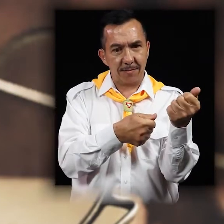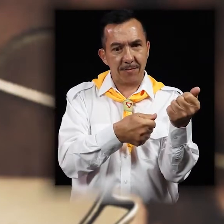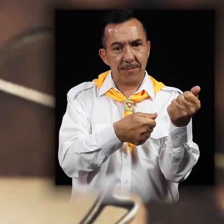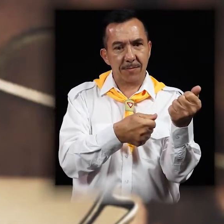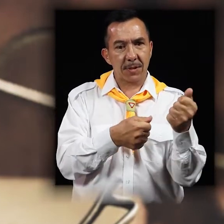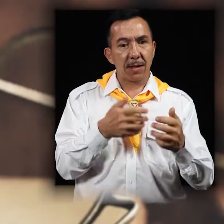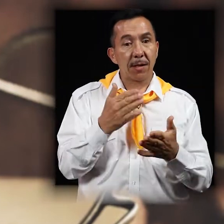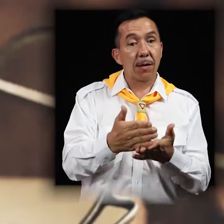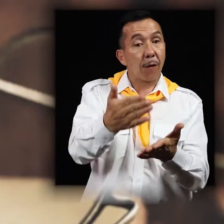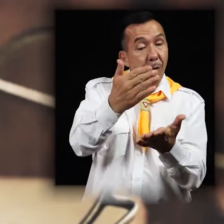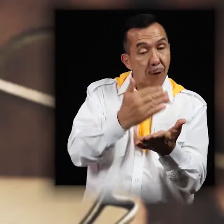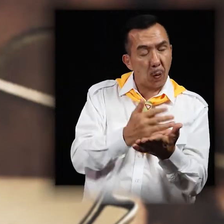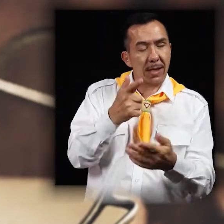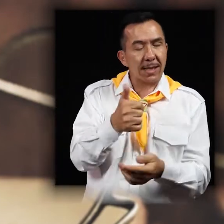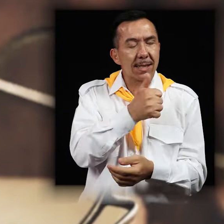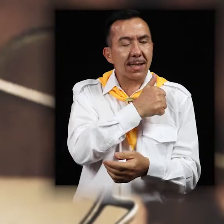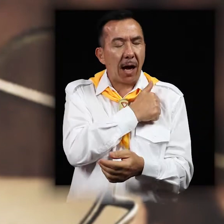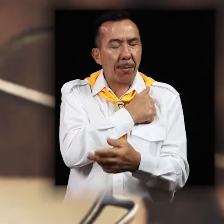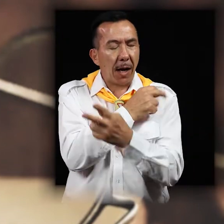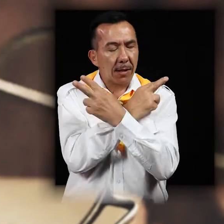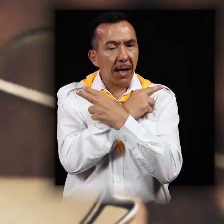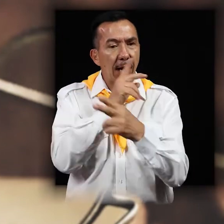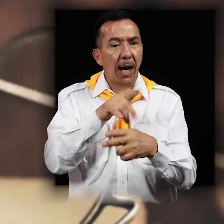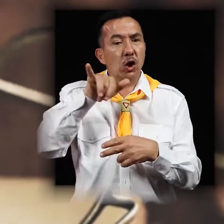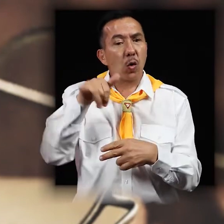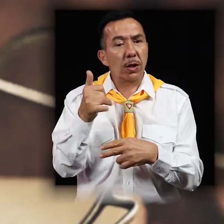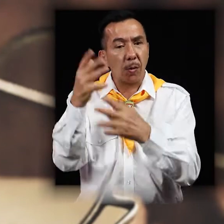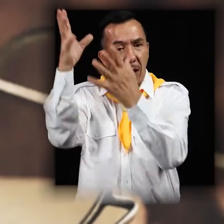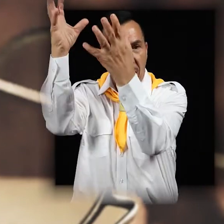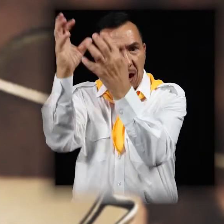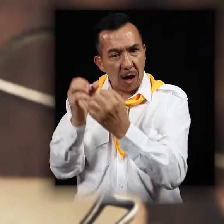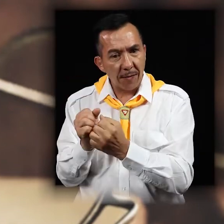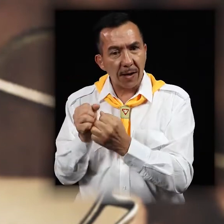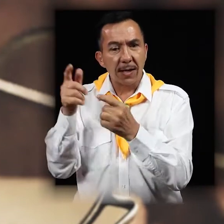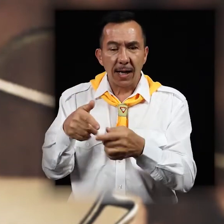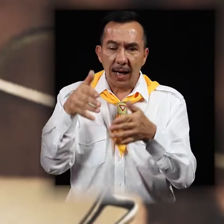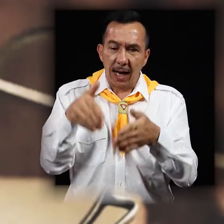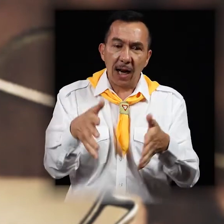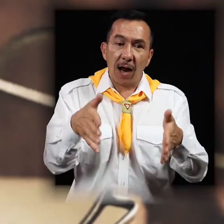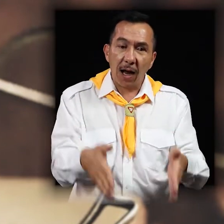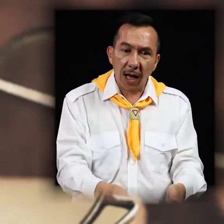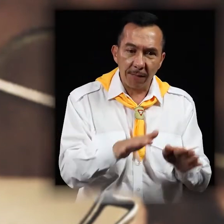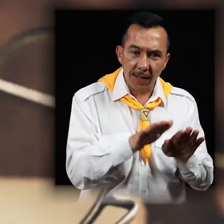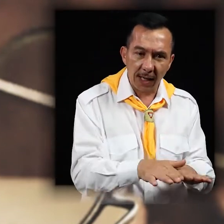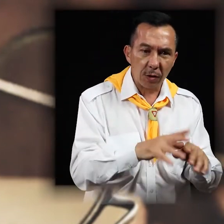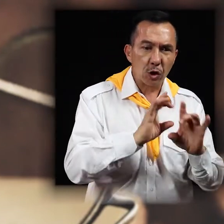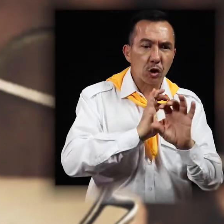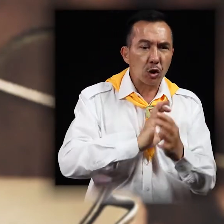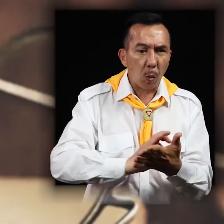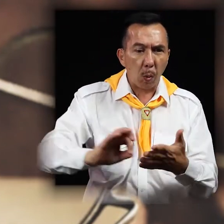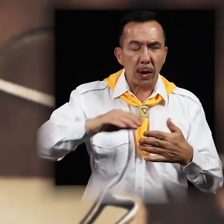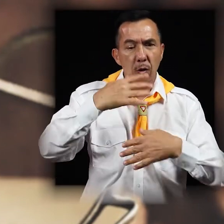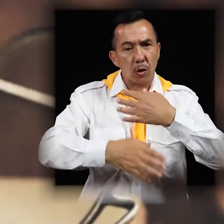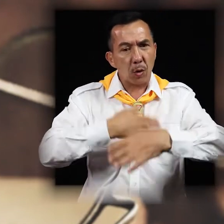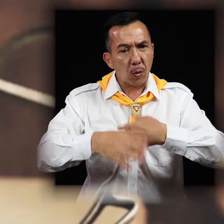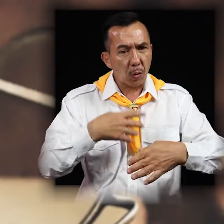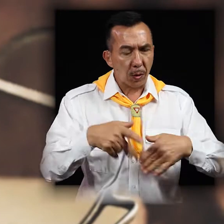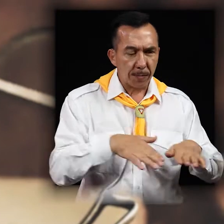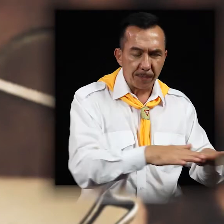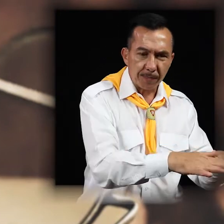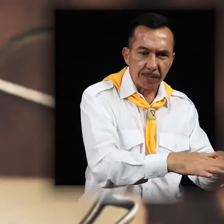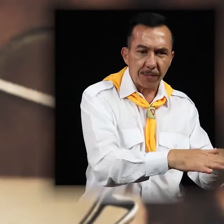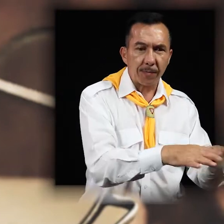Voor die Sabbat is Joshua afgehaal, in die graf neergelê op skoondoeke, waarna hy